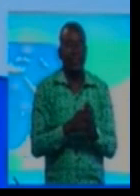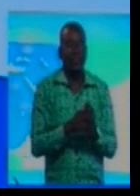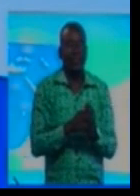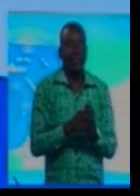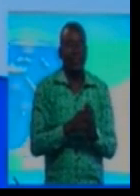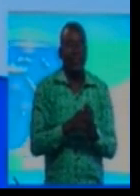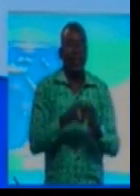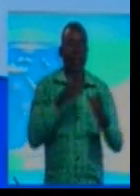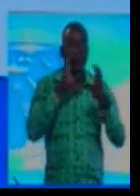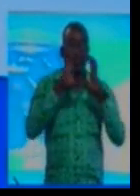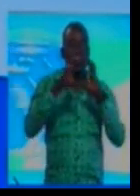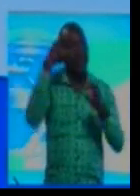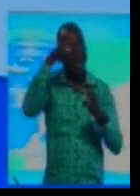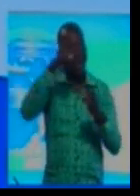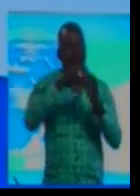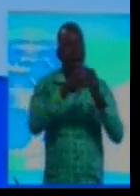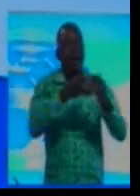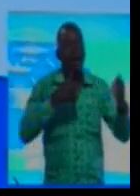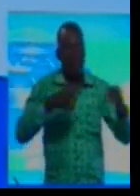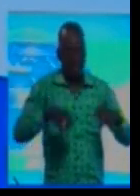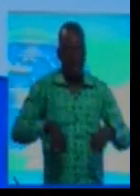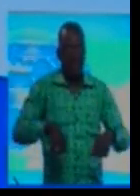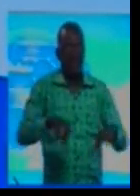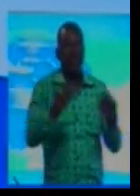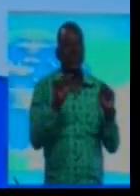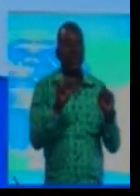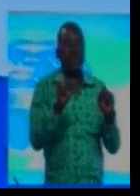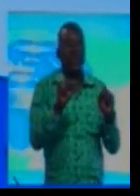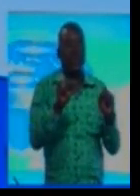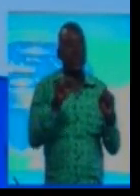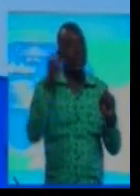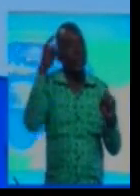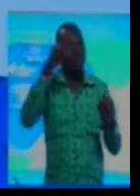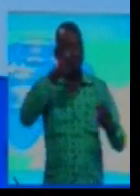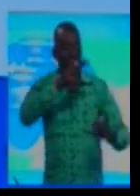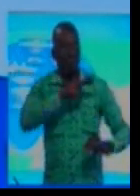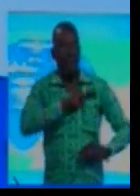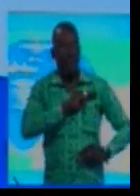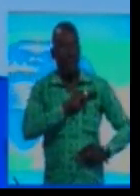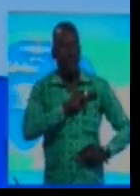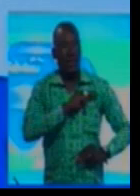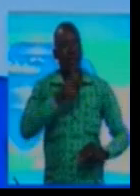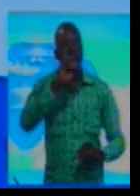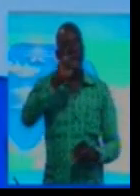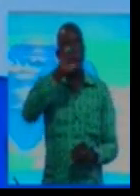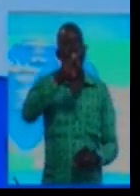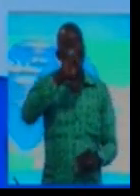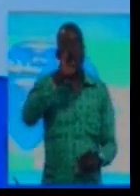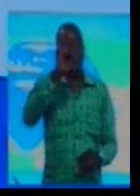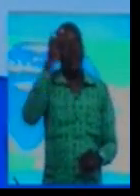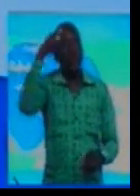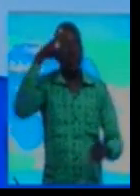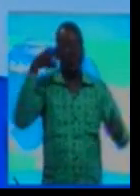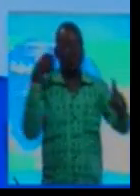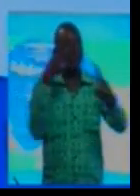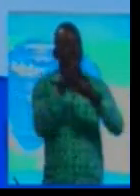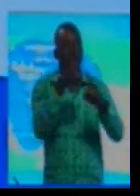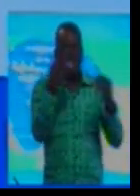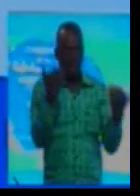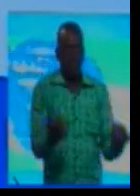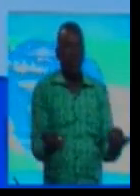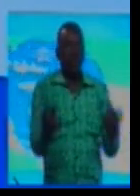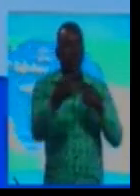Ce communiqué avant de poursuivre, le détachement militaire de Arbinda a été attaqué